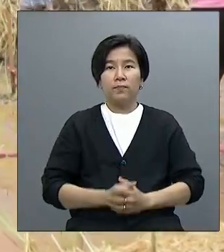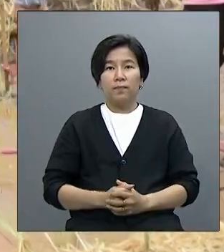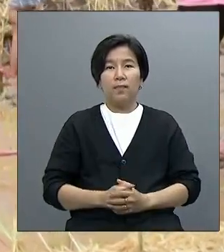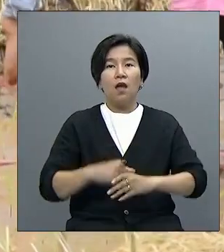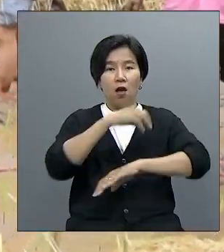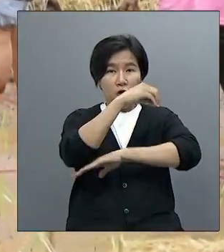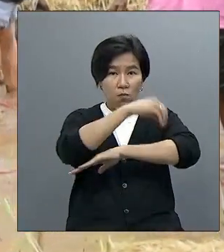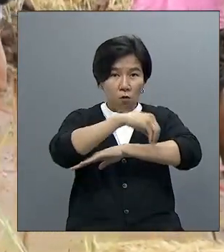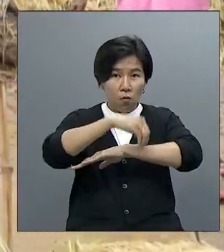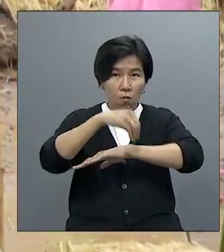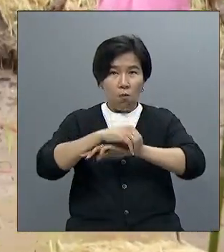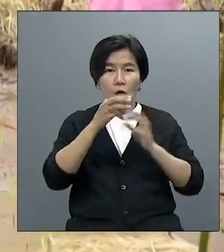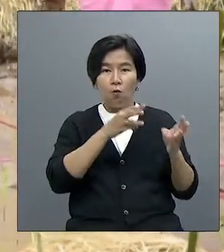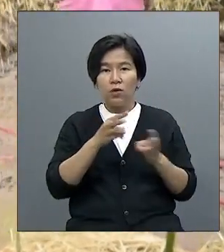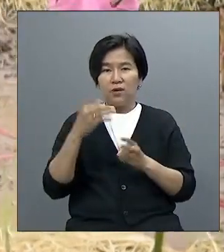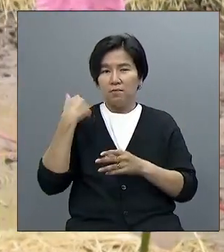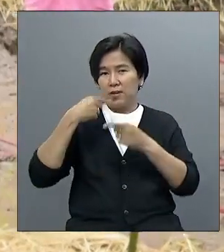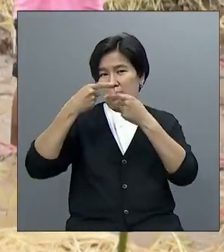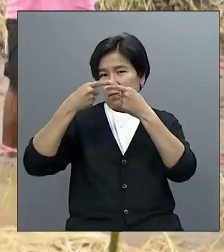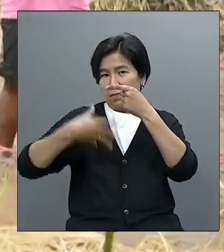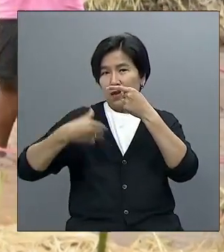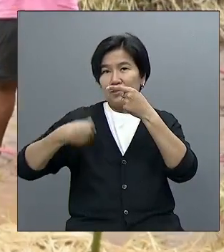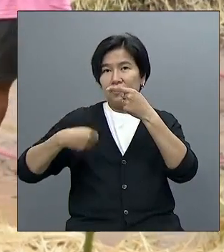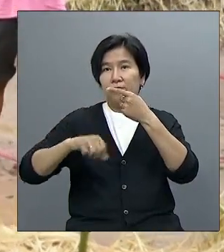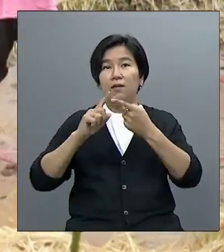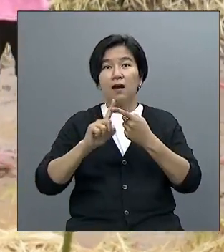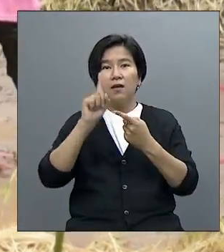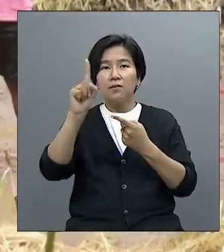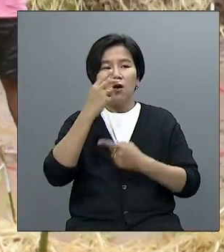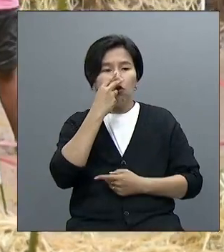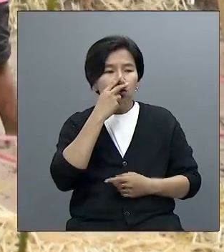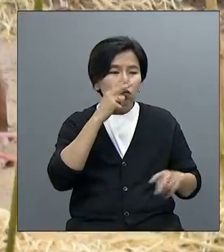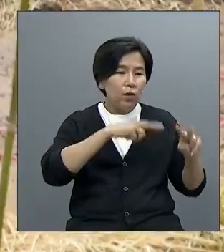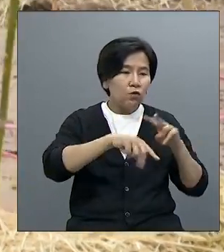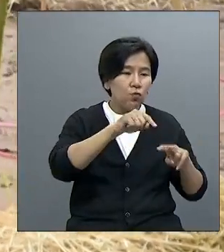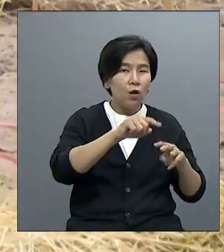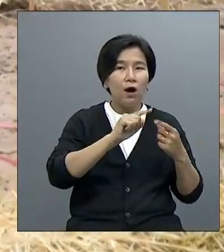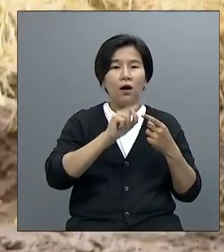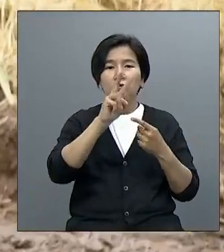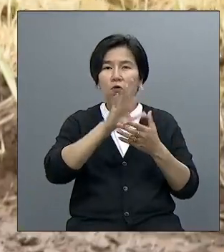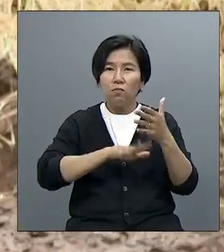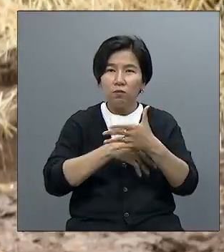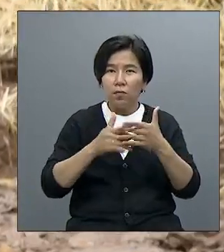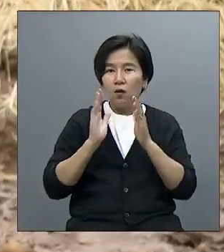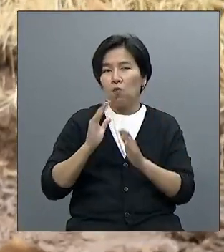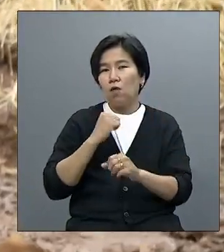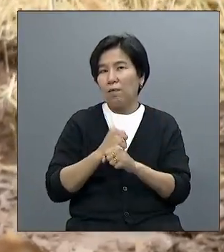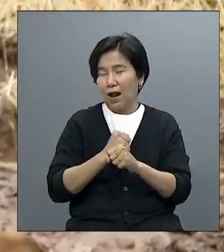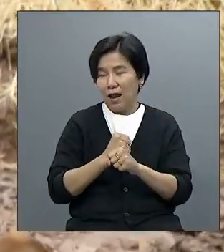10ขั้นตอนในการทำงานค่ะคือ 1. การสำรวจพื้นที่และการวางแผนการแบ่งคนแบ่งงานค่ะ